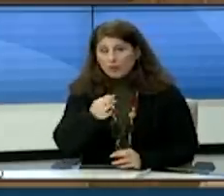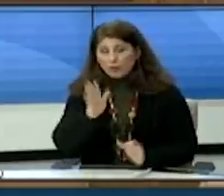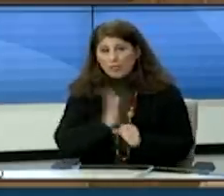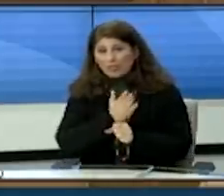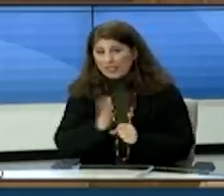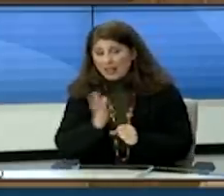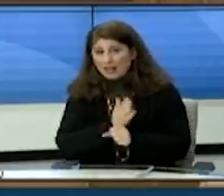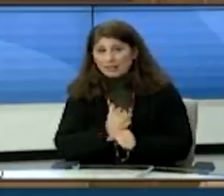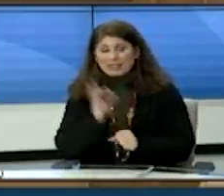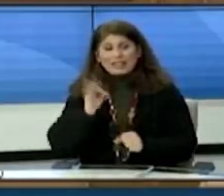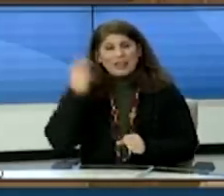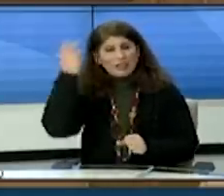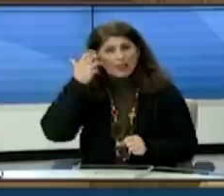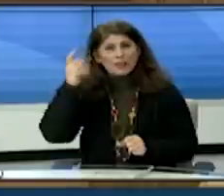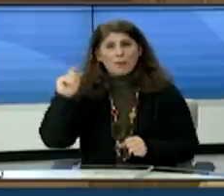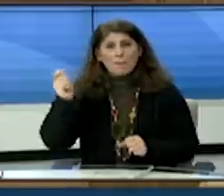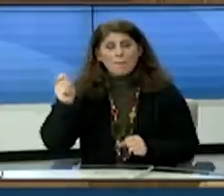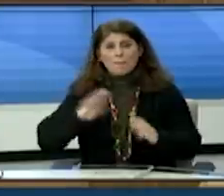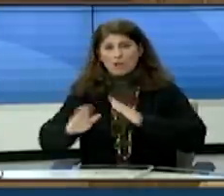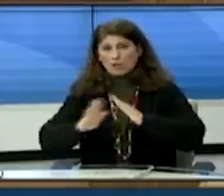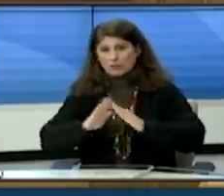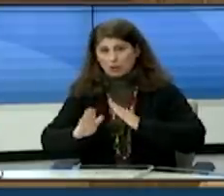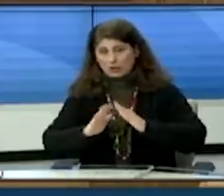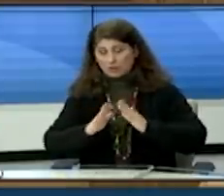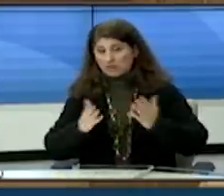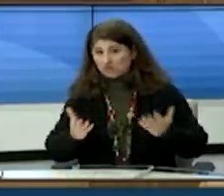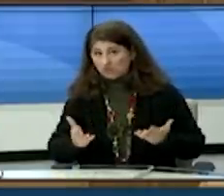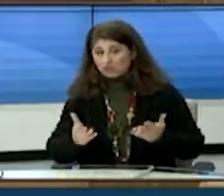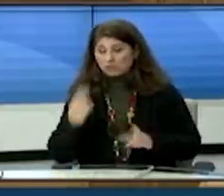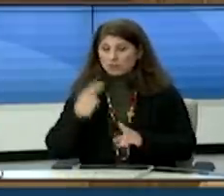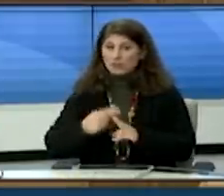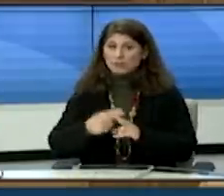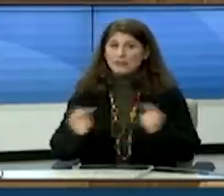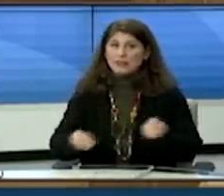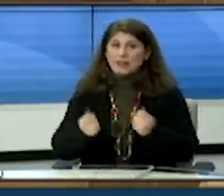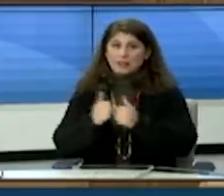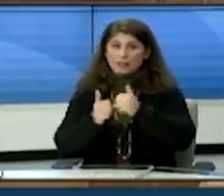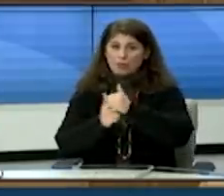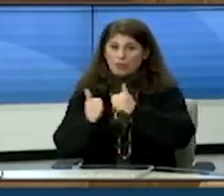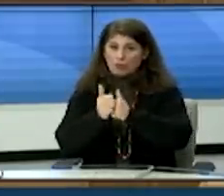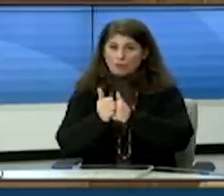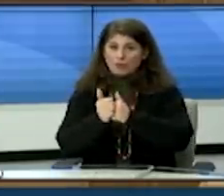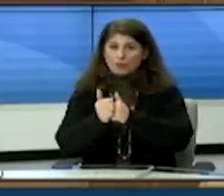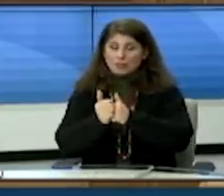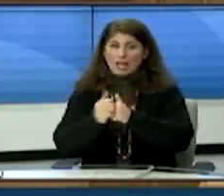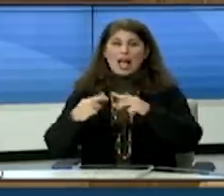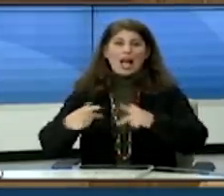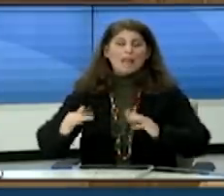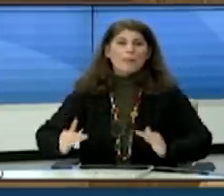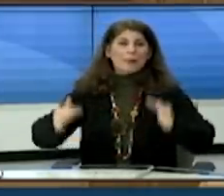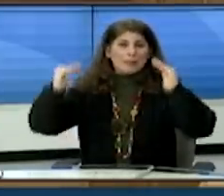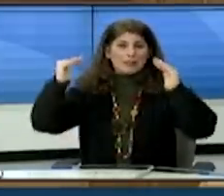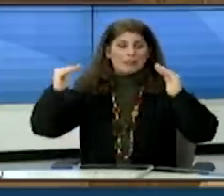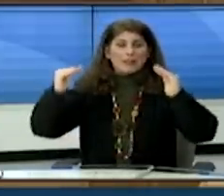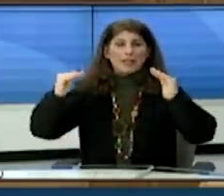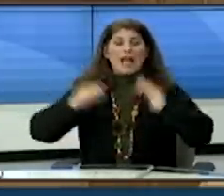διάλυση κάθε έννοιας πολιτικής προστασίας για τα κρίσιμα έργα και υποδομές στην αντιπλημμυρική,